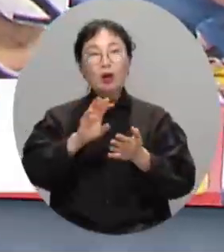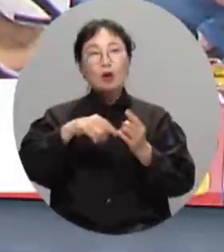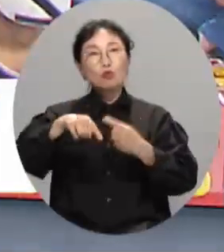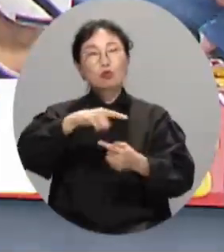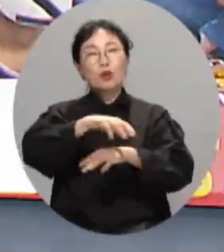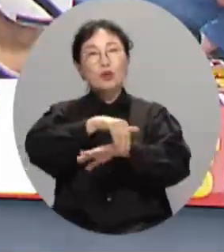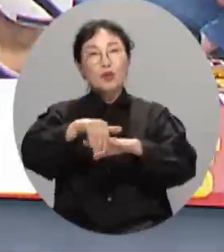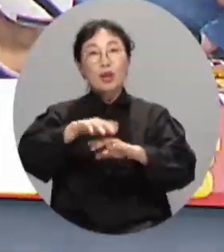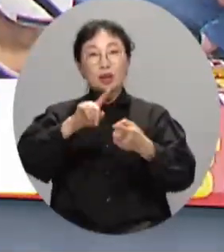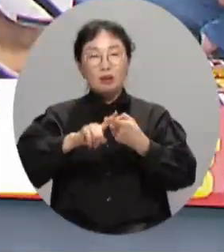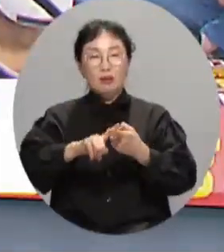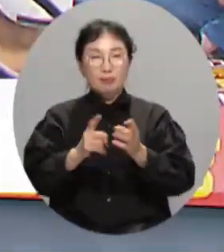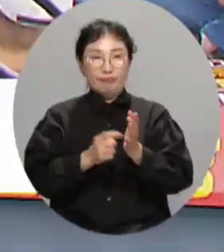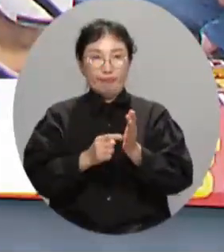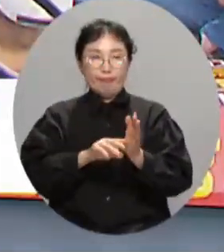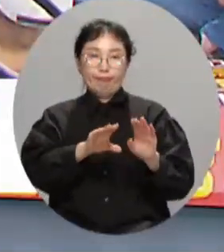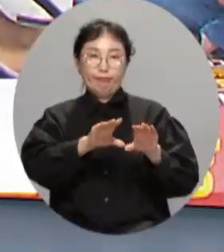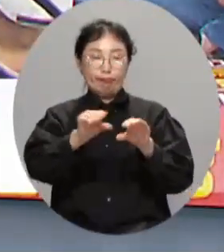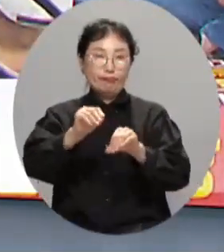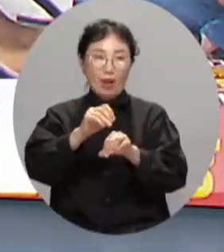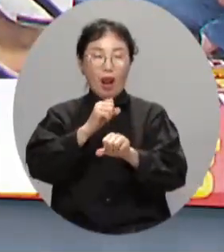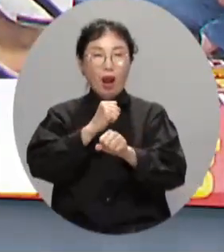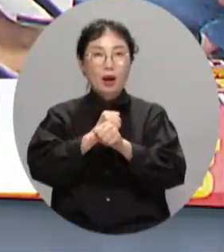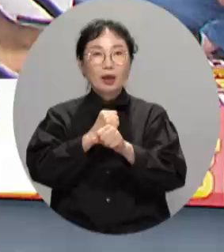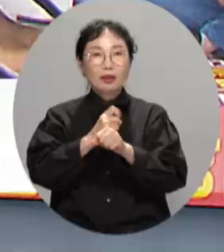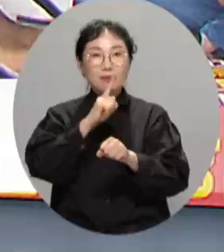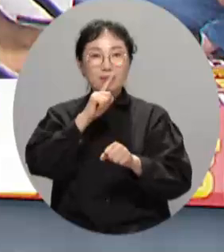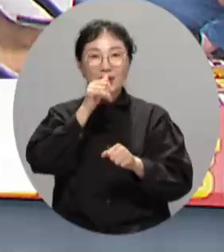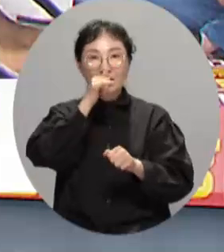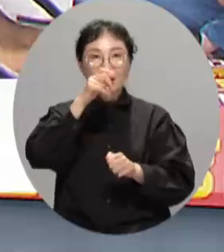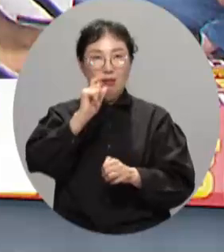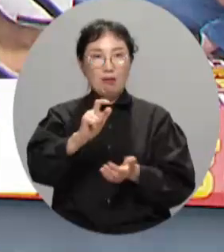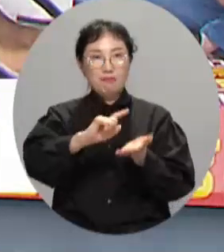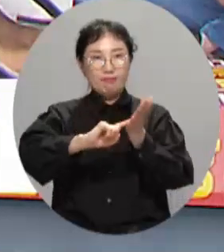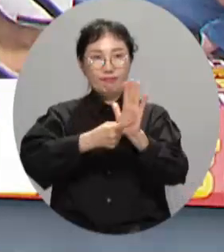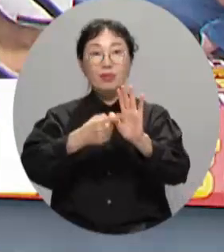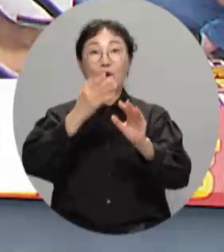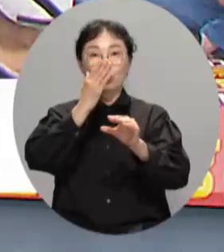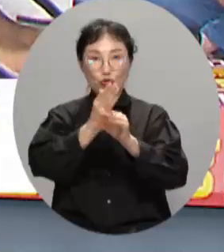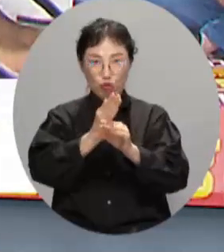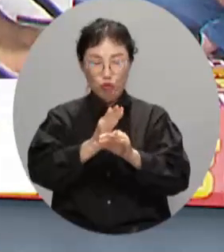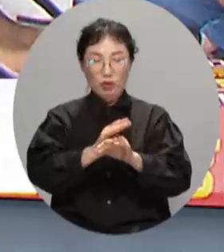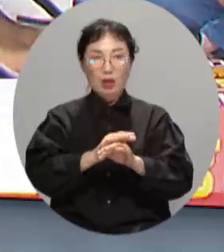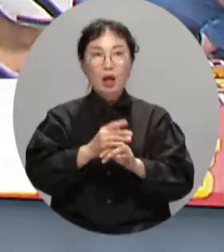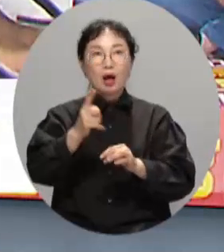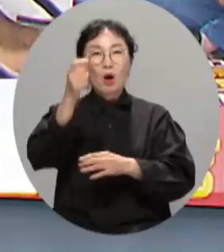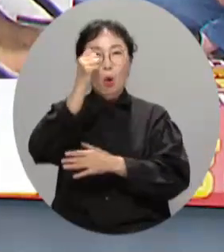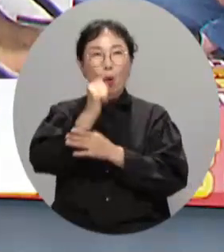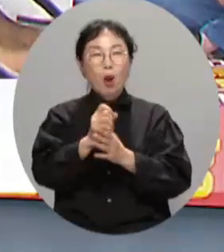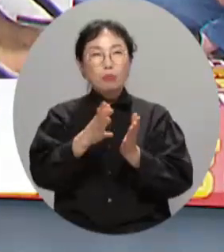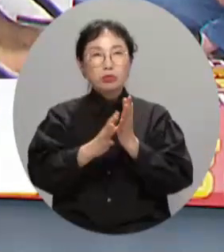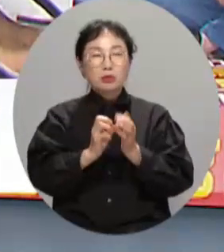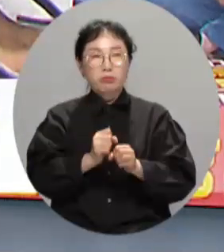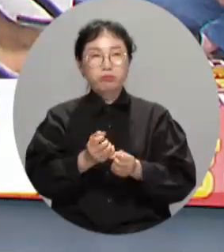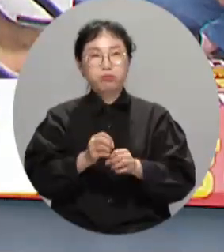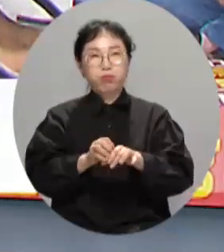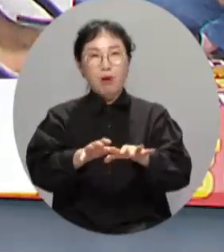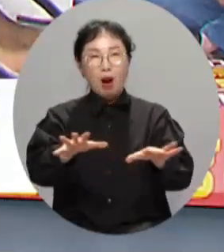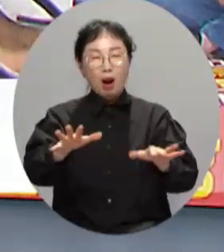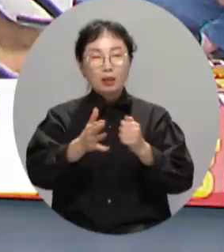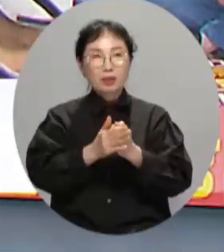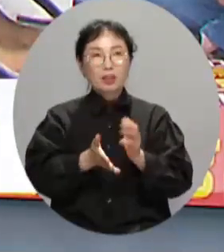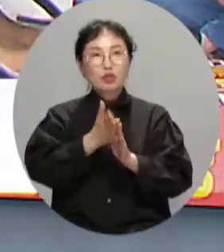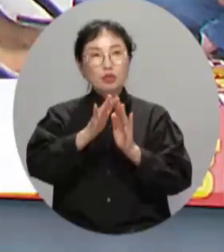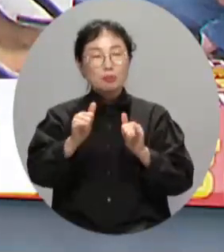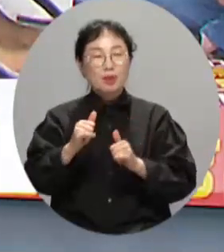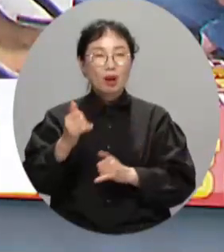계획에 급제동을 거는 강경 대응 방안을 발표했습니다. 대기오염물질 확산 우려와 주민 건강권을